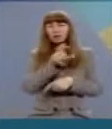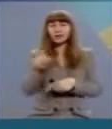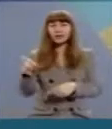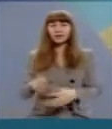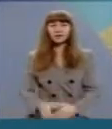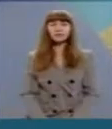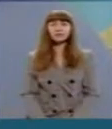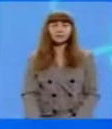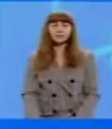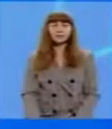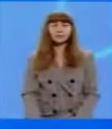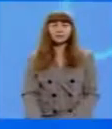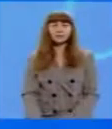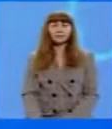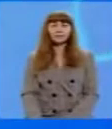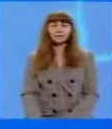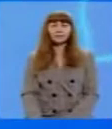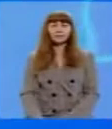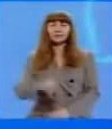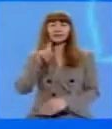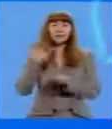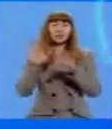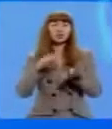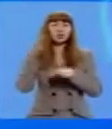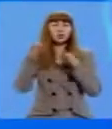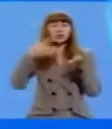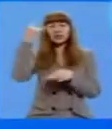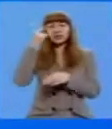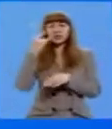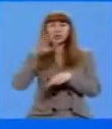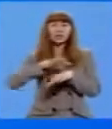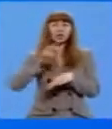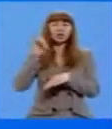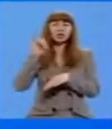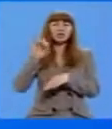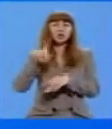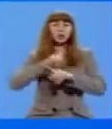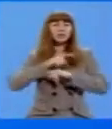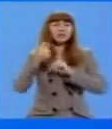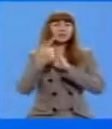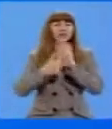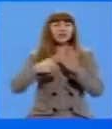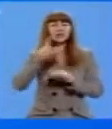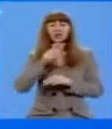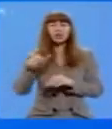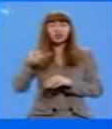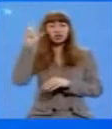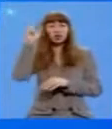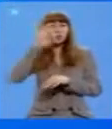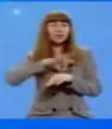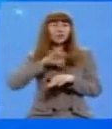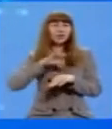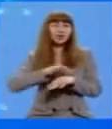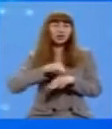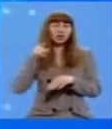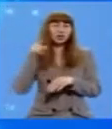ұлттық телеарнасы. Қазақстанда кешелі бері коронавирустан 17 адам көз жұмды. Бұл осы уақытқа дейін тіркелген антирекорд.